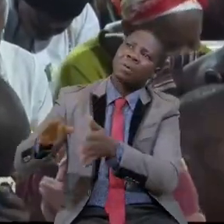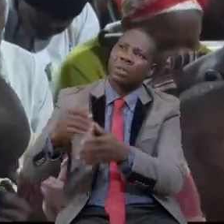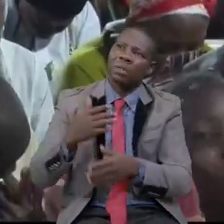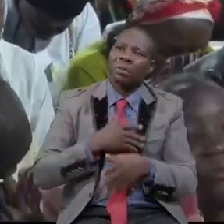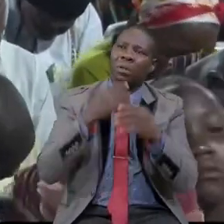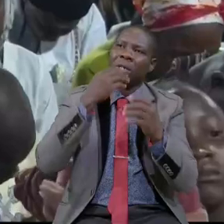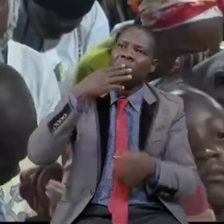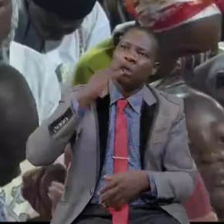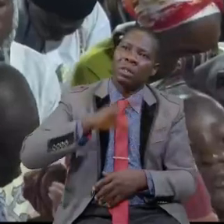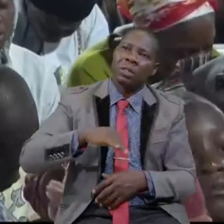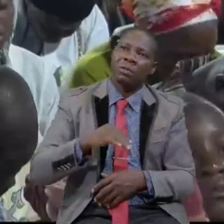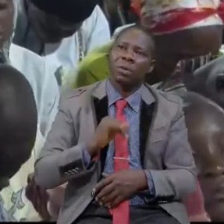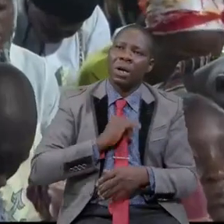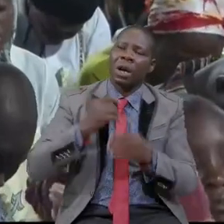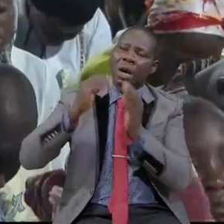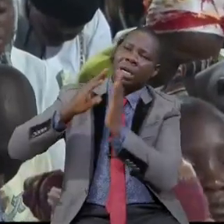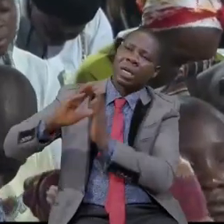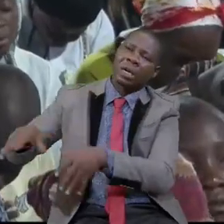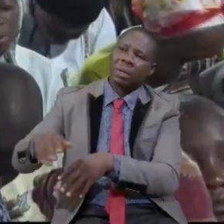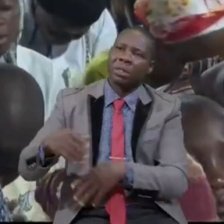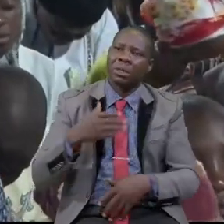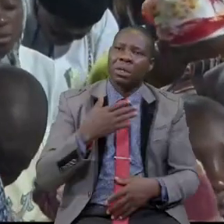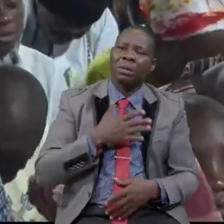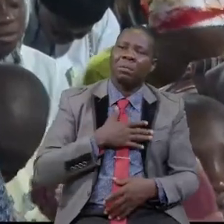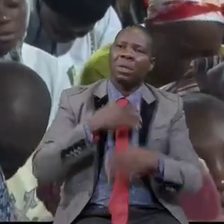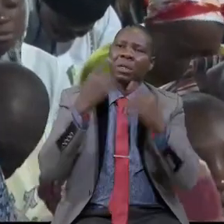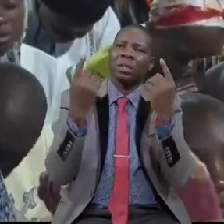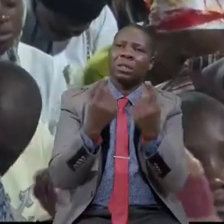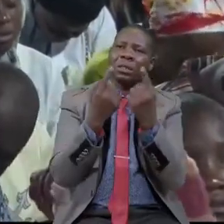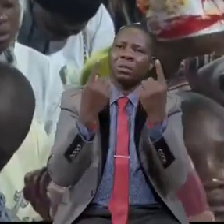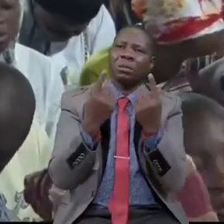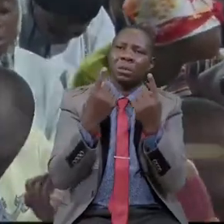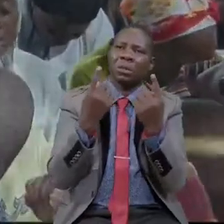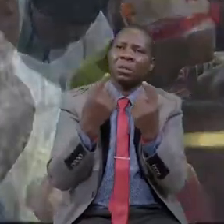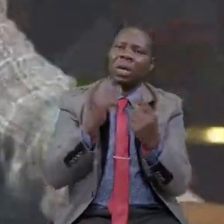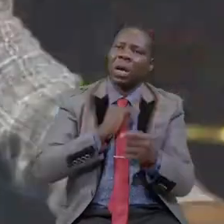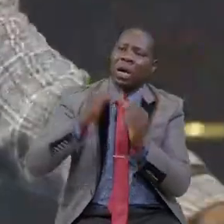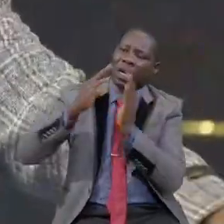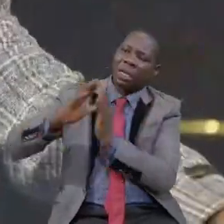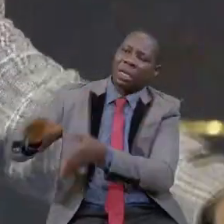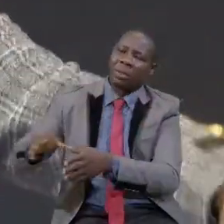J'abandonne mes mauvaises pratiques. J'abandonne mes iniquités.